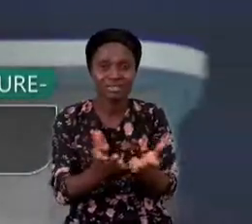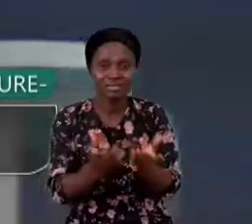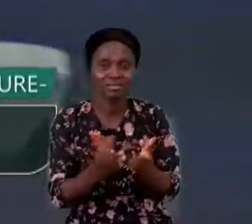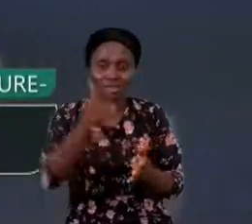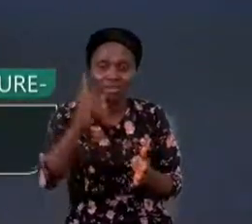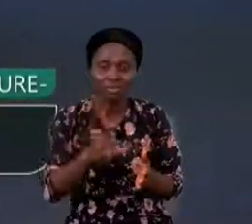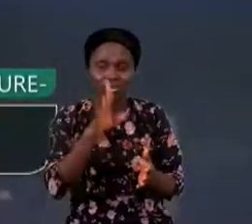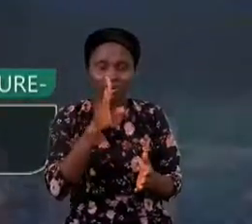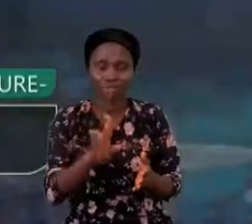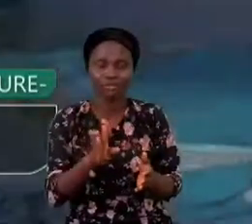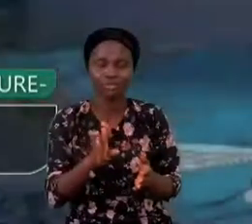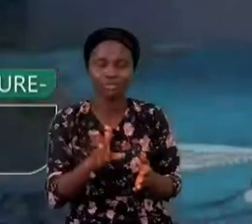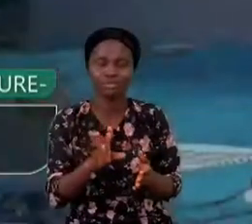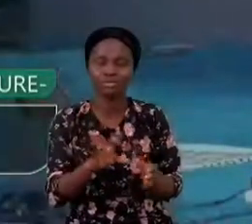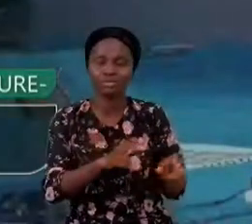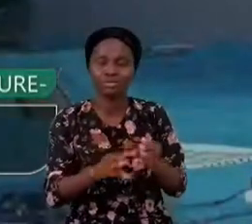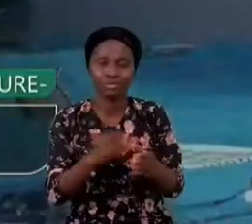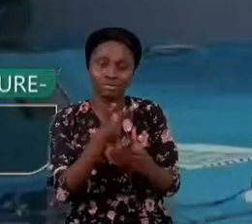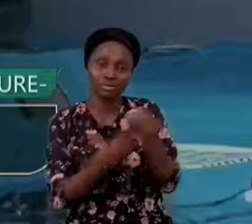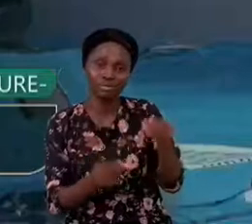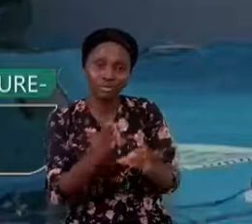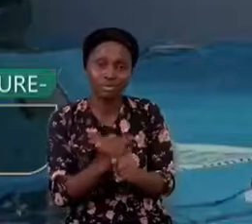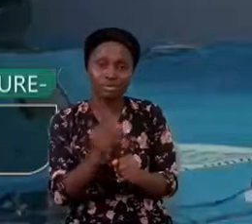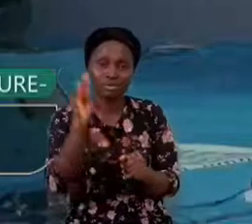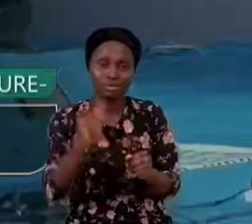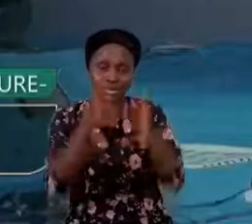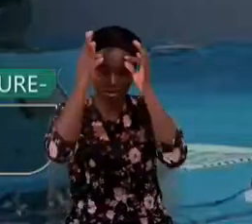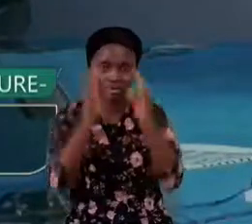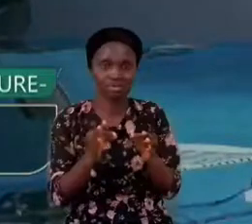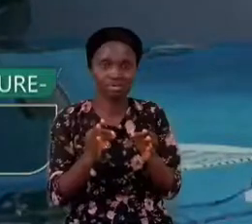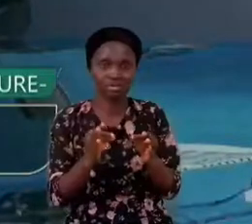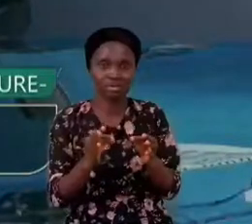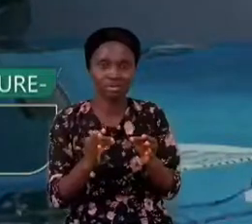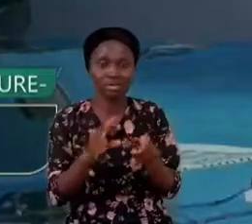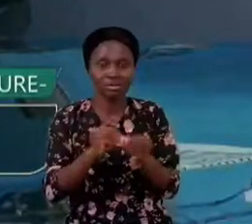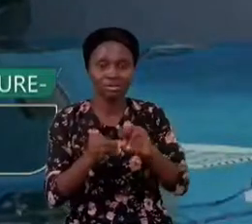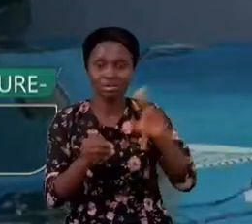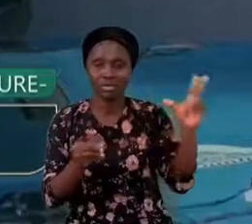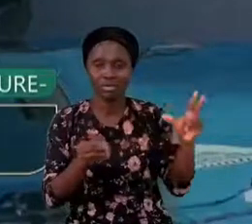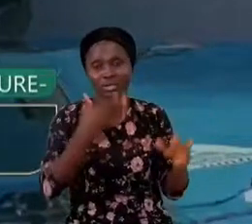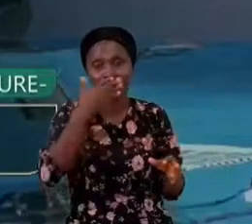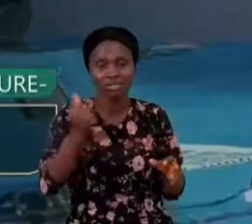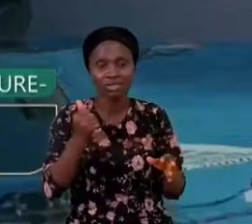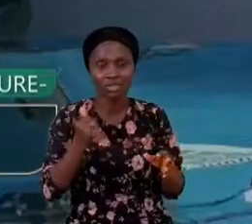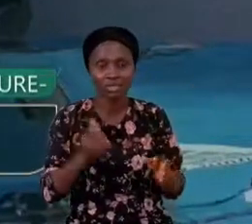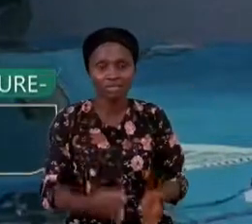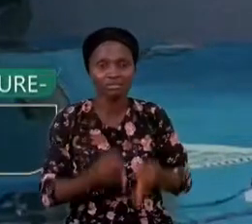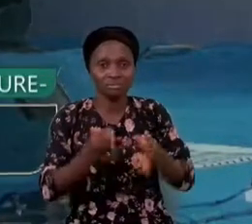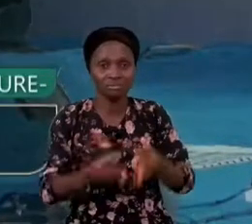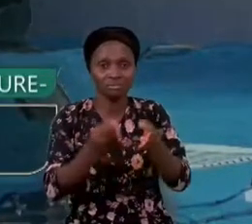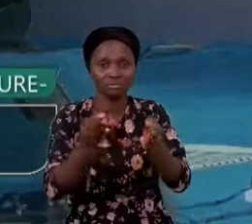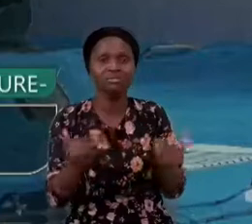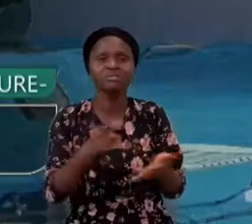quoi? Il y a des gens qui veulent avoir des gratifications instantanées, des